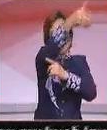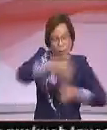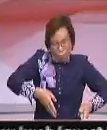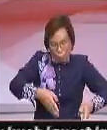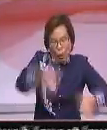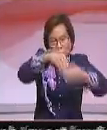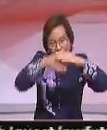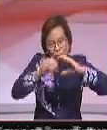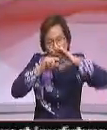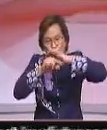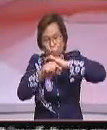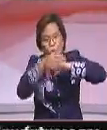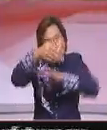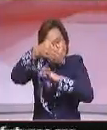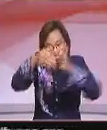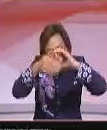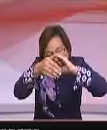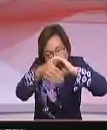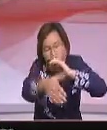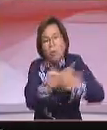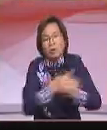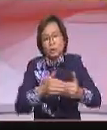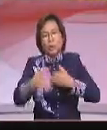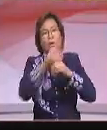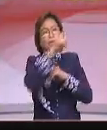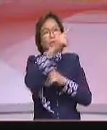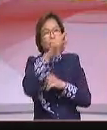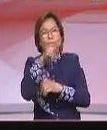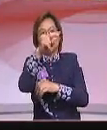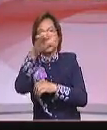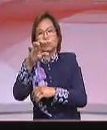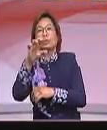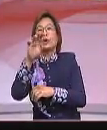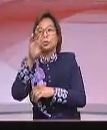laluan dalam gua sejauh 1,221.74 km.